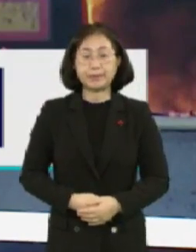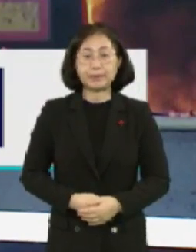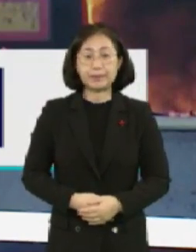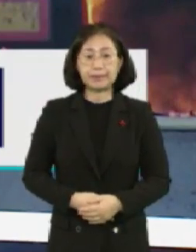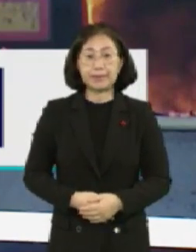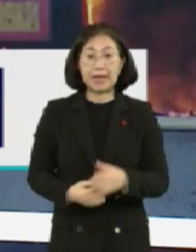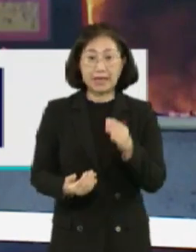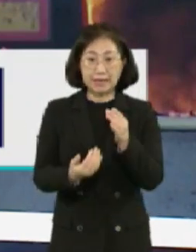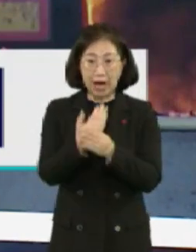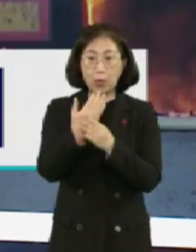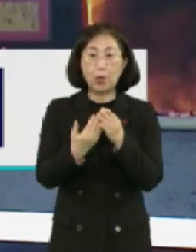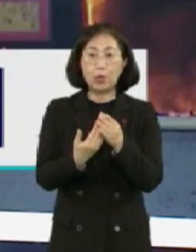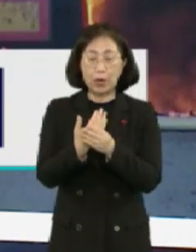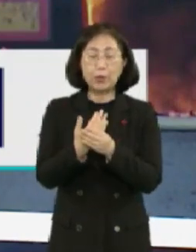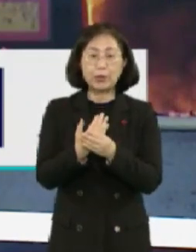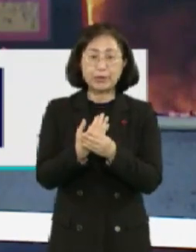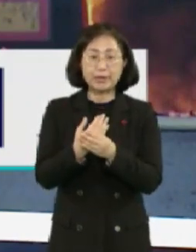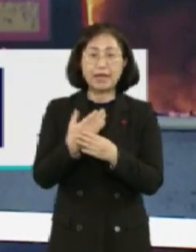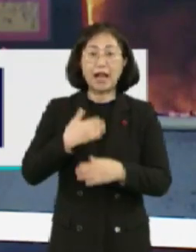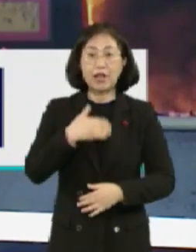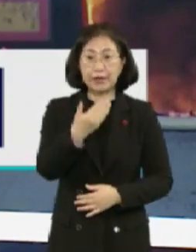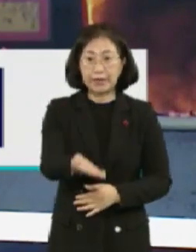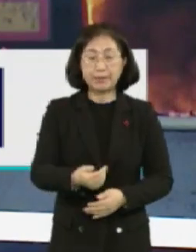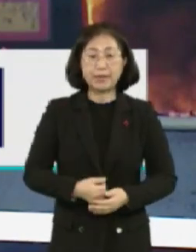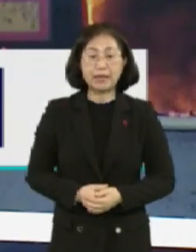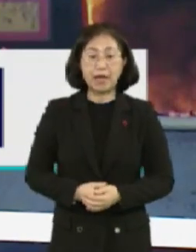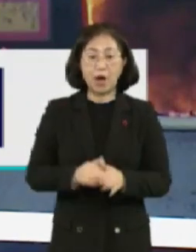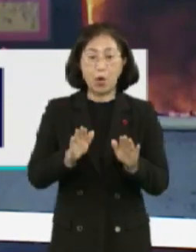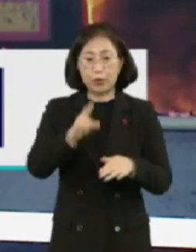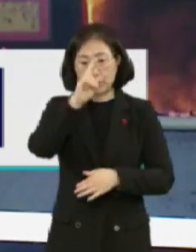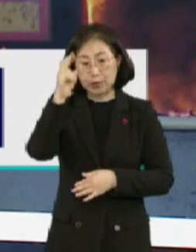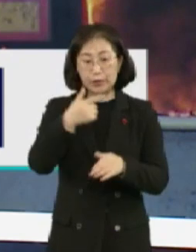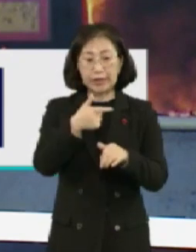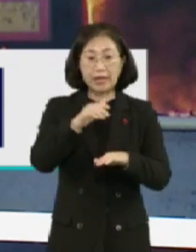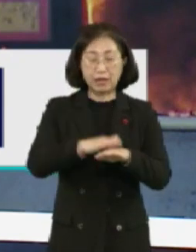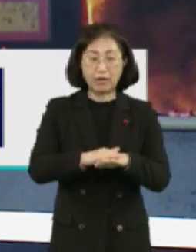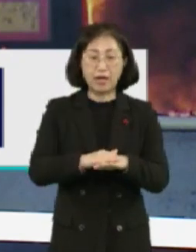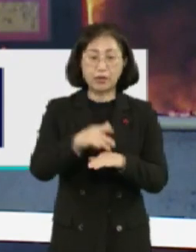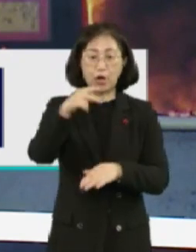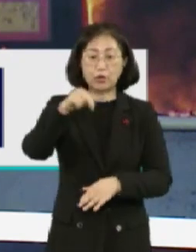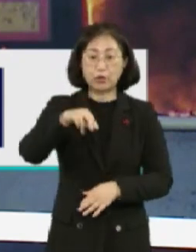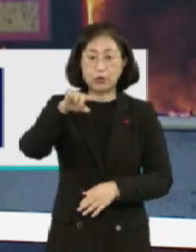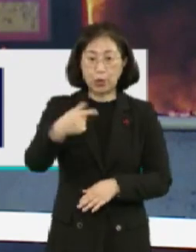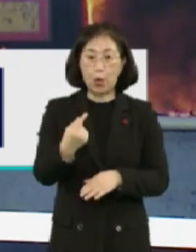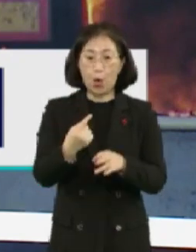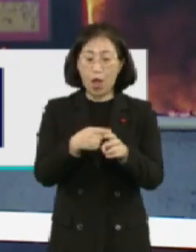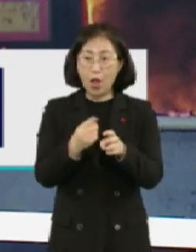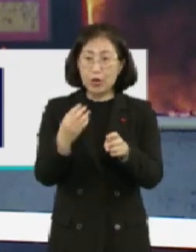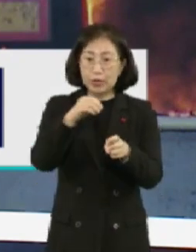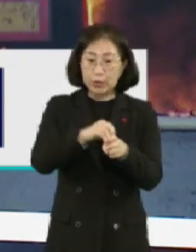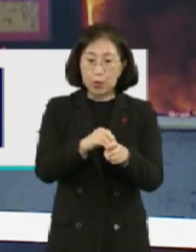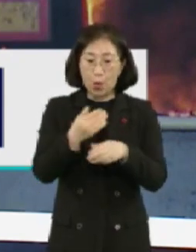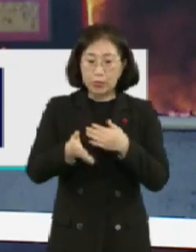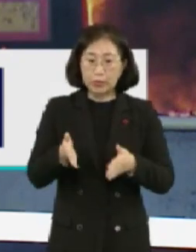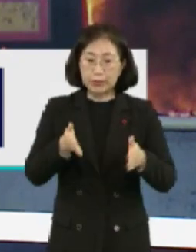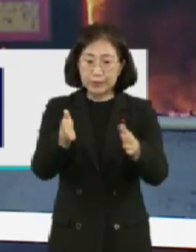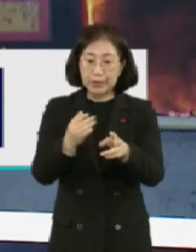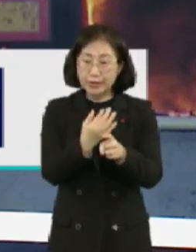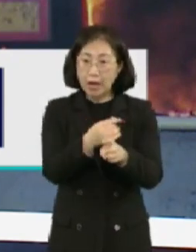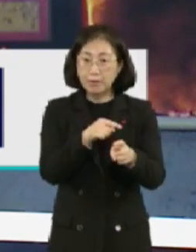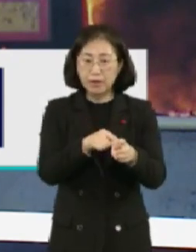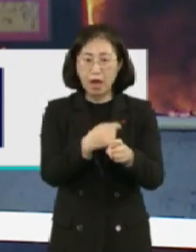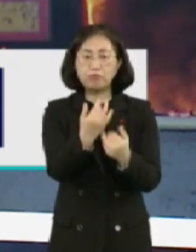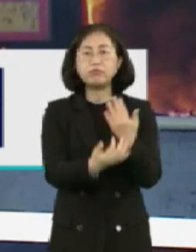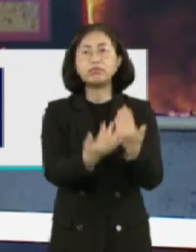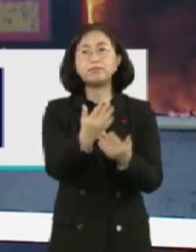이어서 사건 사고 소식 하나 더 전해드립니다. 오늘 오후 대전에서 수소 연료를 싣고 고속도로를 달리던 화물차에